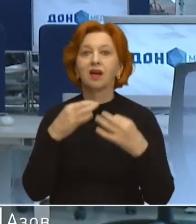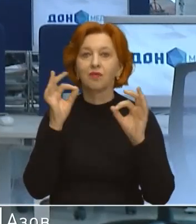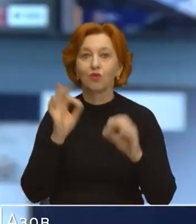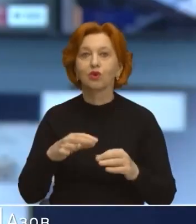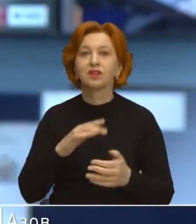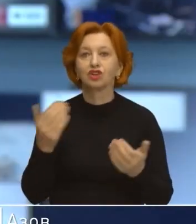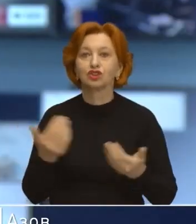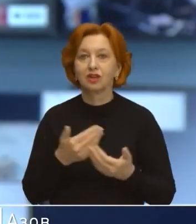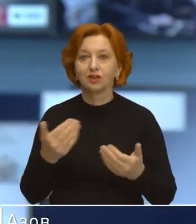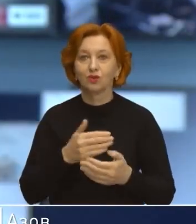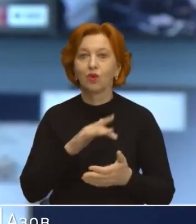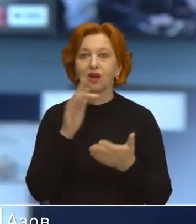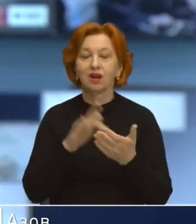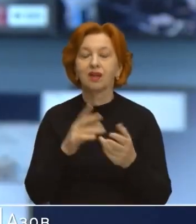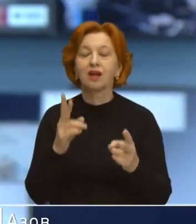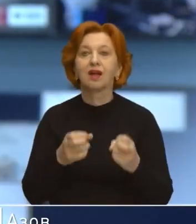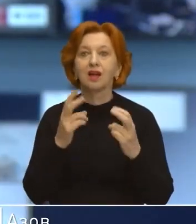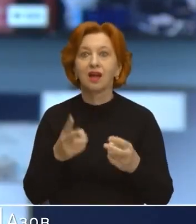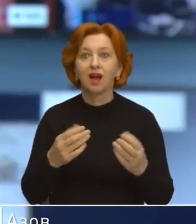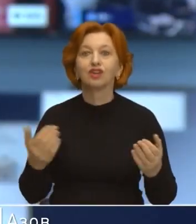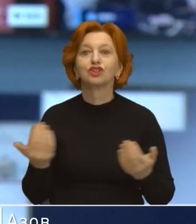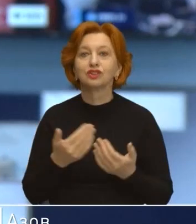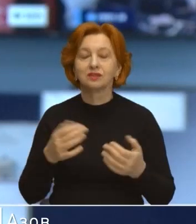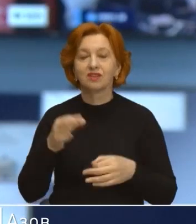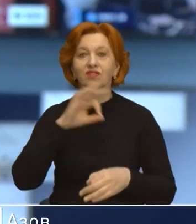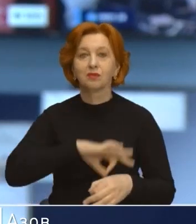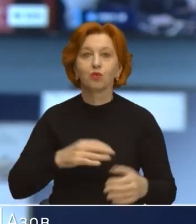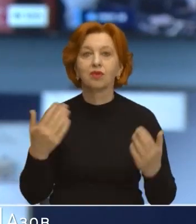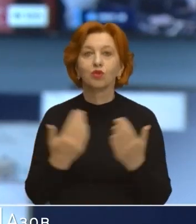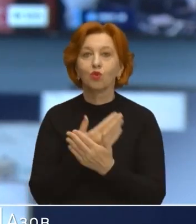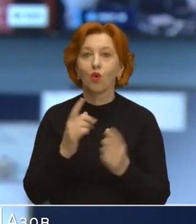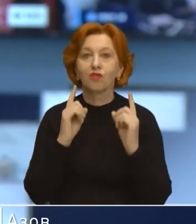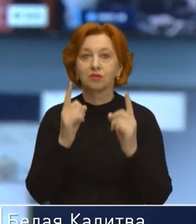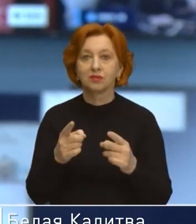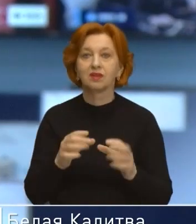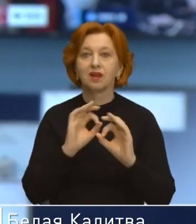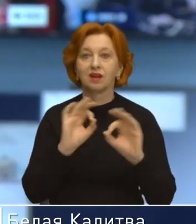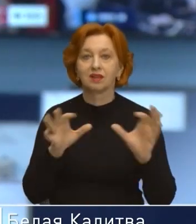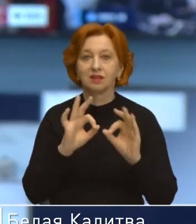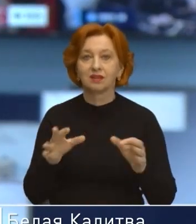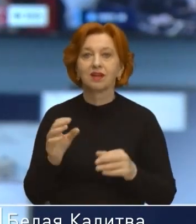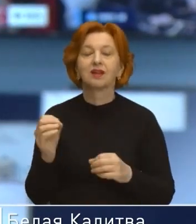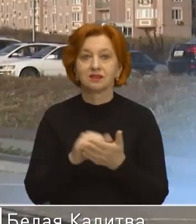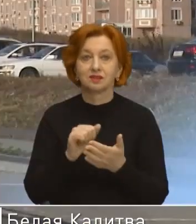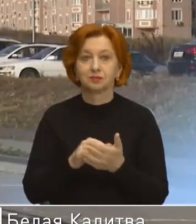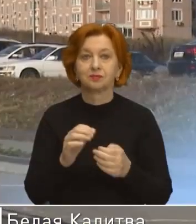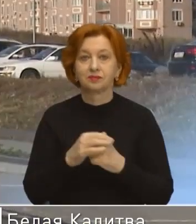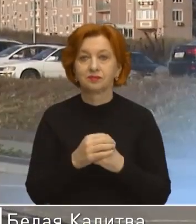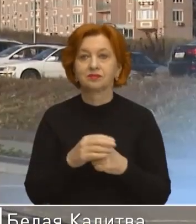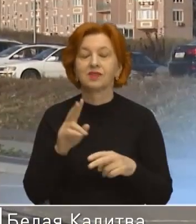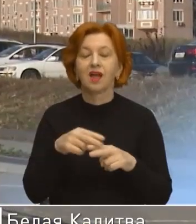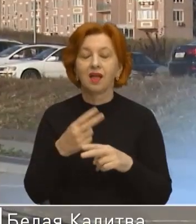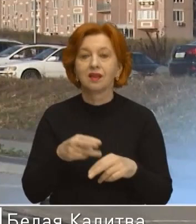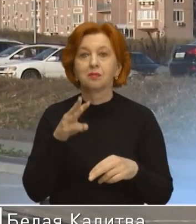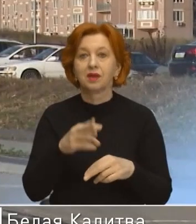городская среда». О том, когда жители смогут воспользоваться новыми благоустроенными участками, расскажет Елена Сарксян. Это